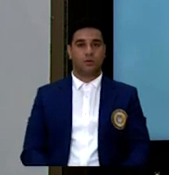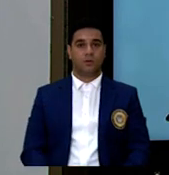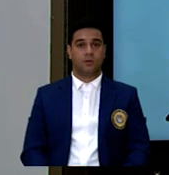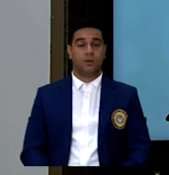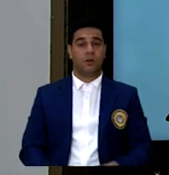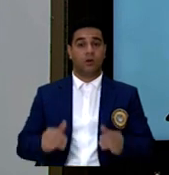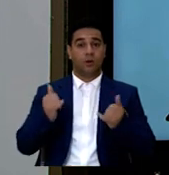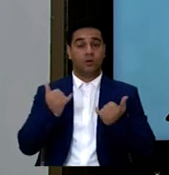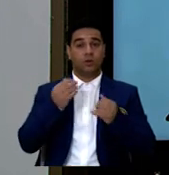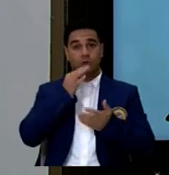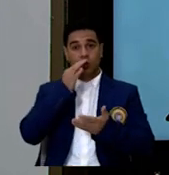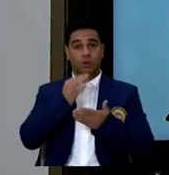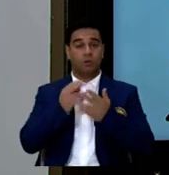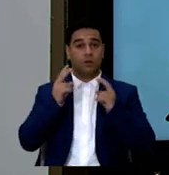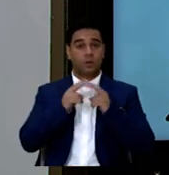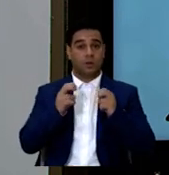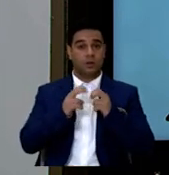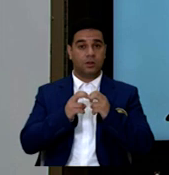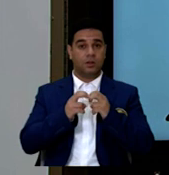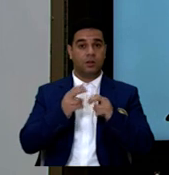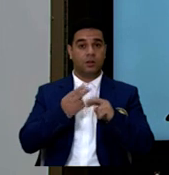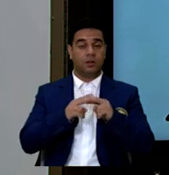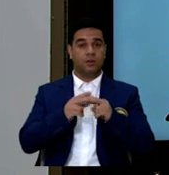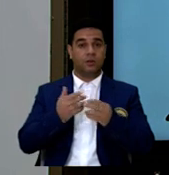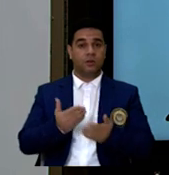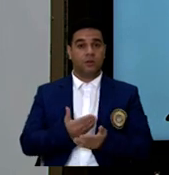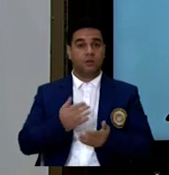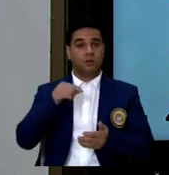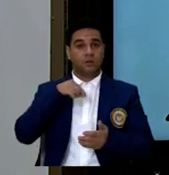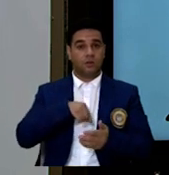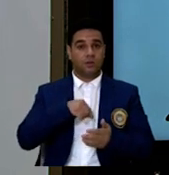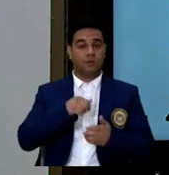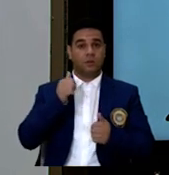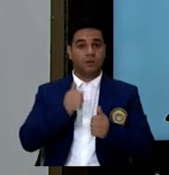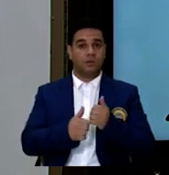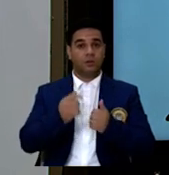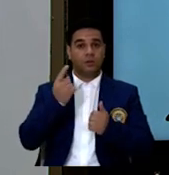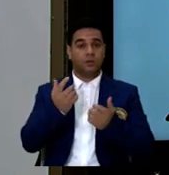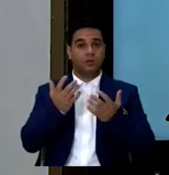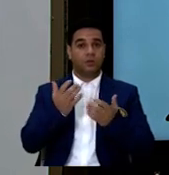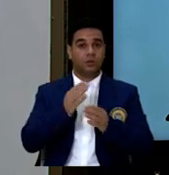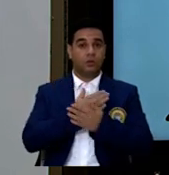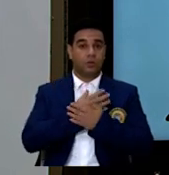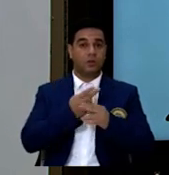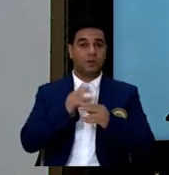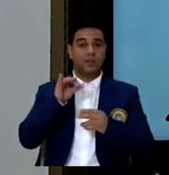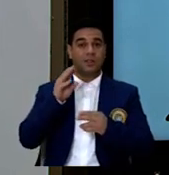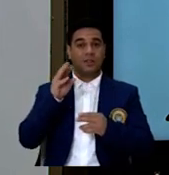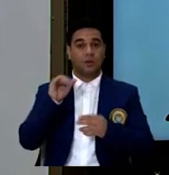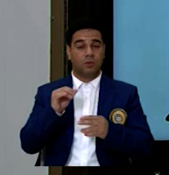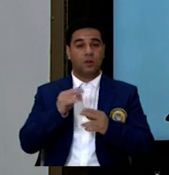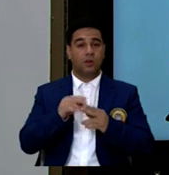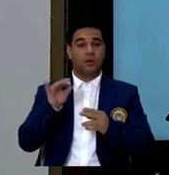Ana endi javobingizni tekshiring. Demak, tirik organizmlardagi har bir organlar sistemasining